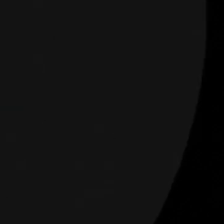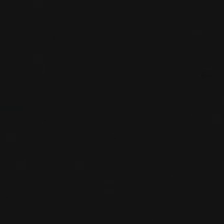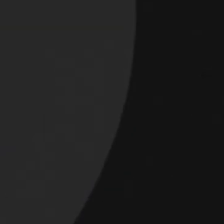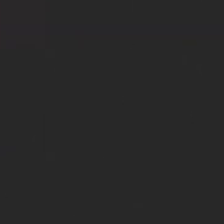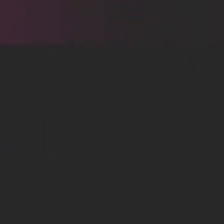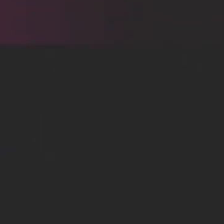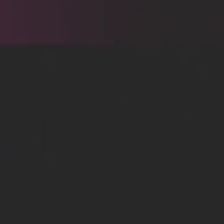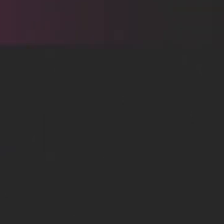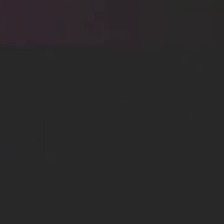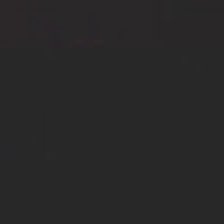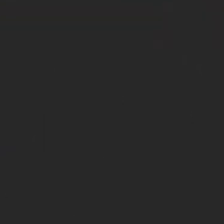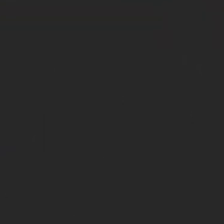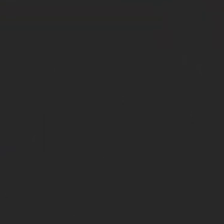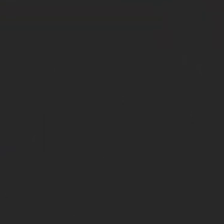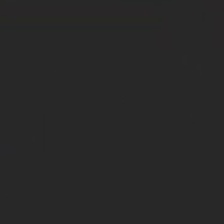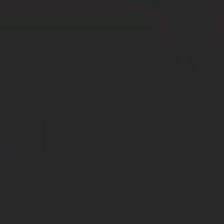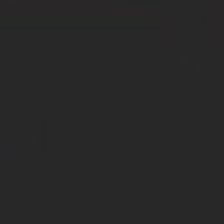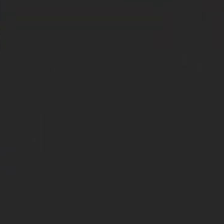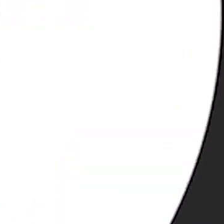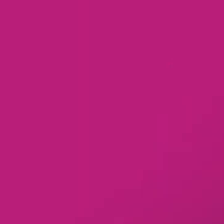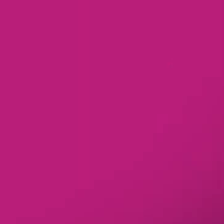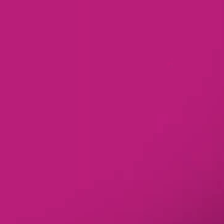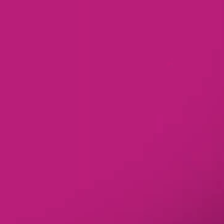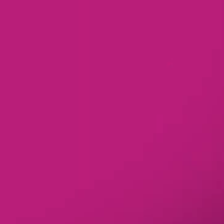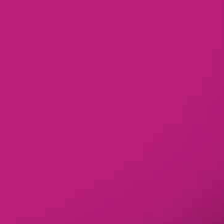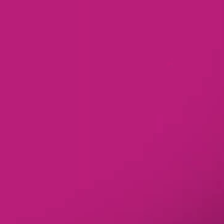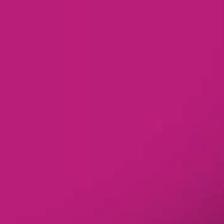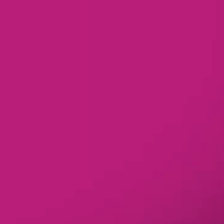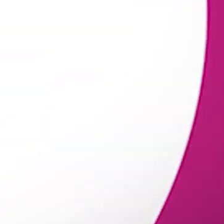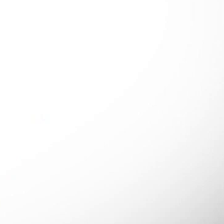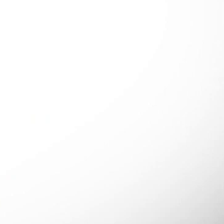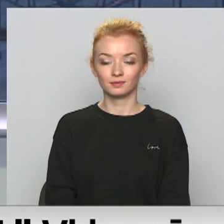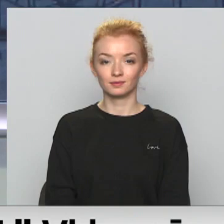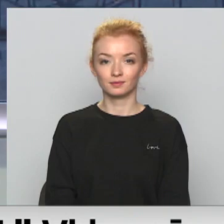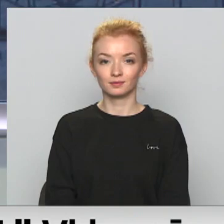Re! Viss ēters ir te!